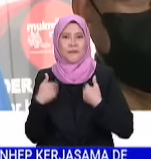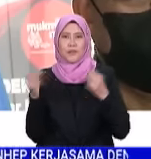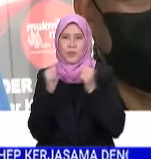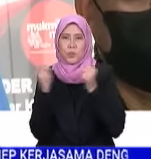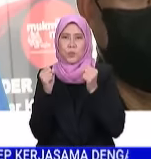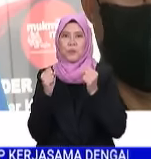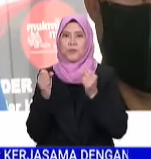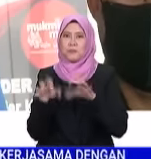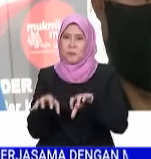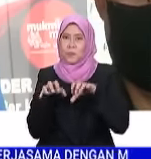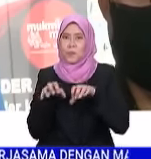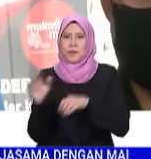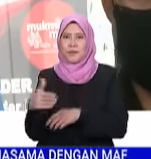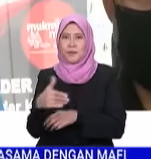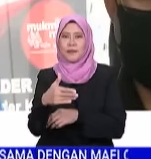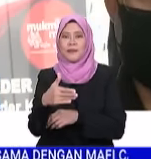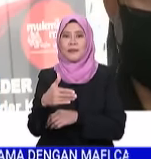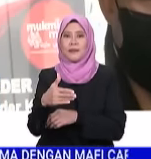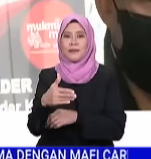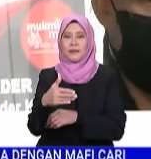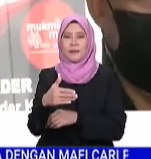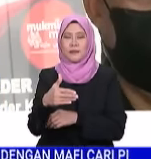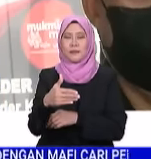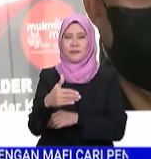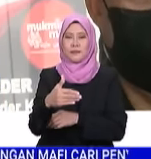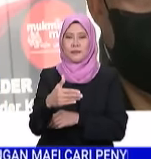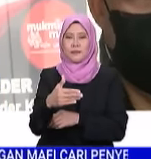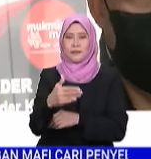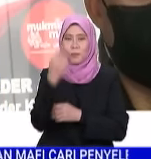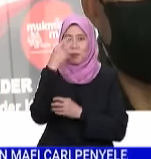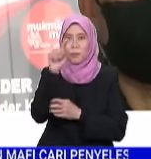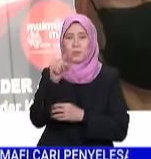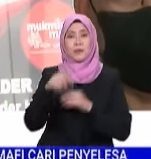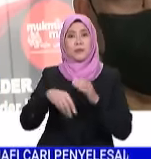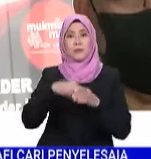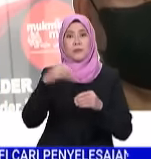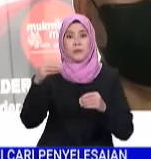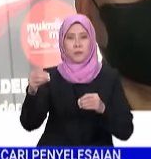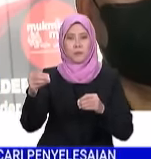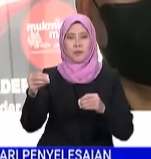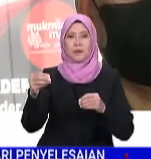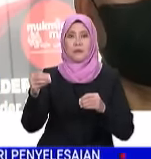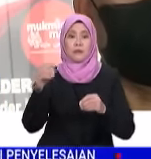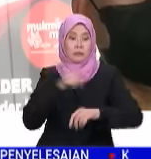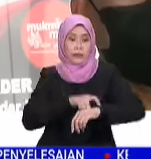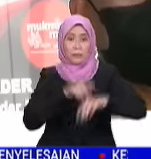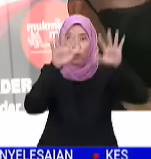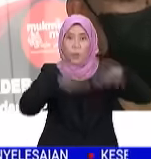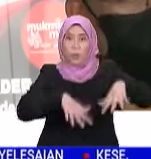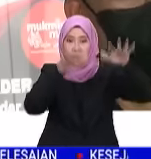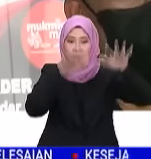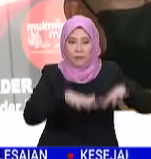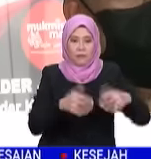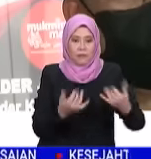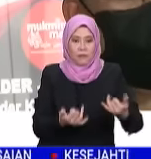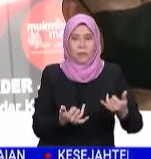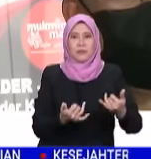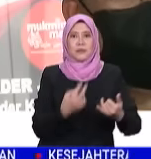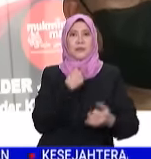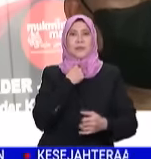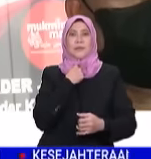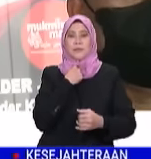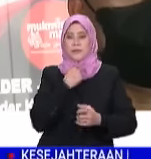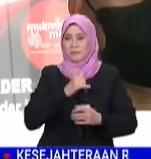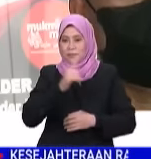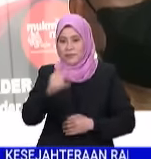kita kita buat buku untuk kita keluarkanaktu musimj ini musimj